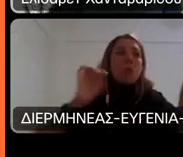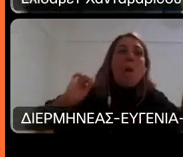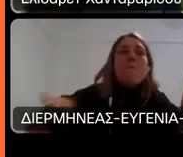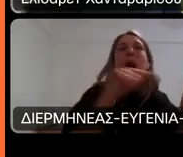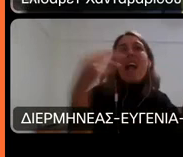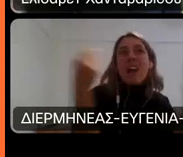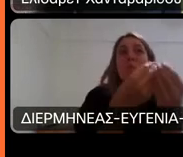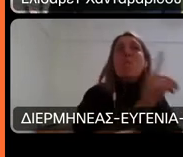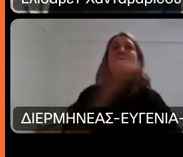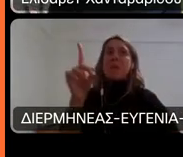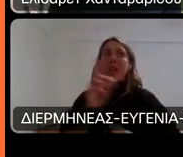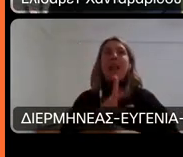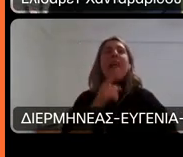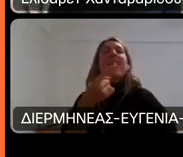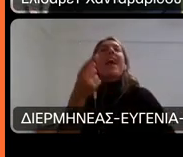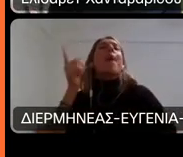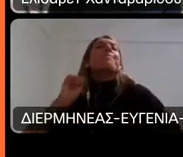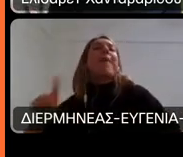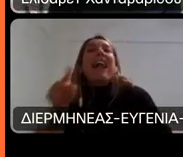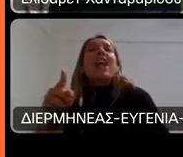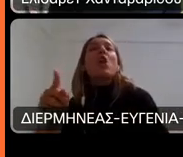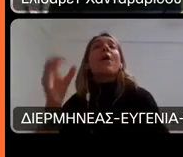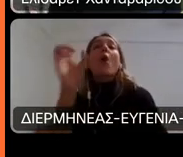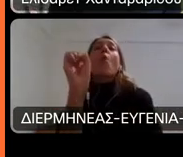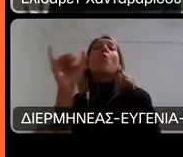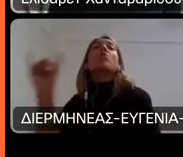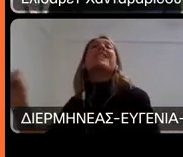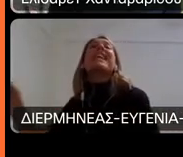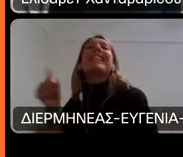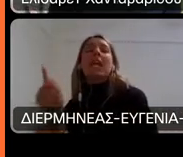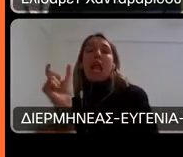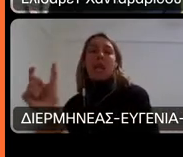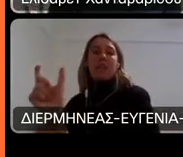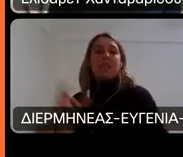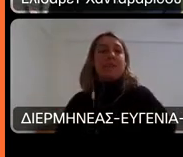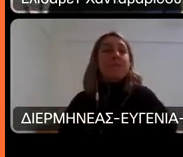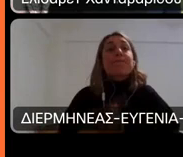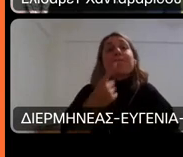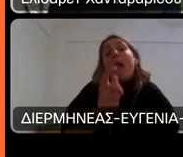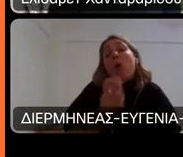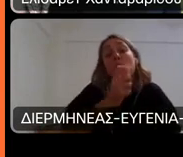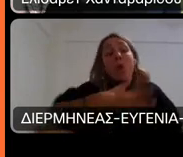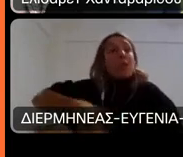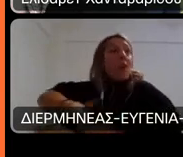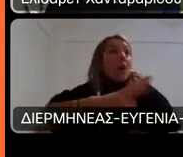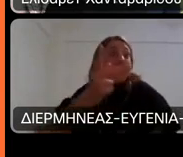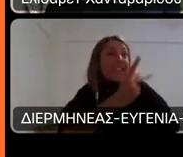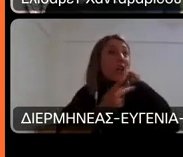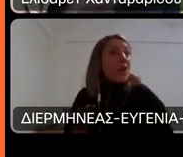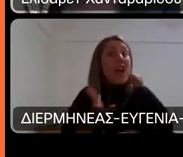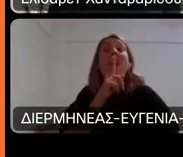ουσιαστικό. Πρόσφατα γνωρίζετε κι εσείς ότι η ελληνική πολιτεία δεν επιθυμεί τη χρήση του